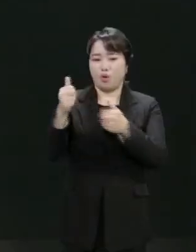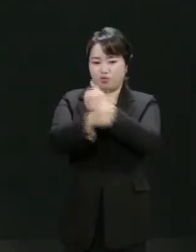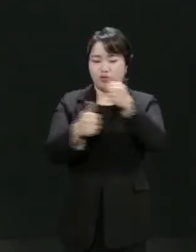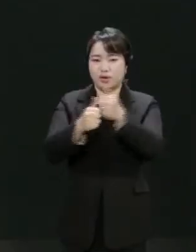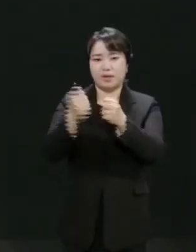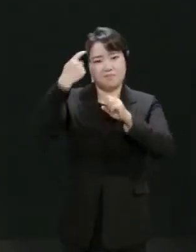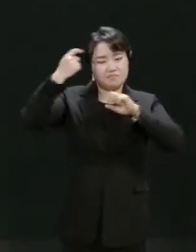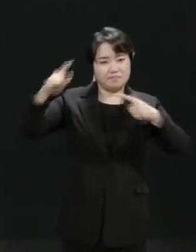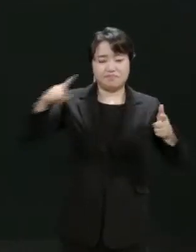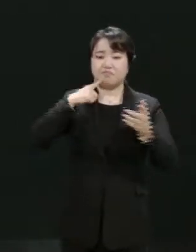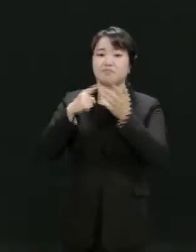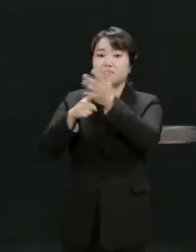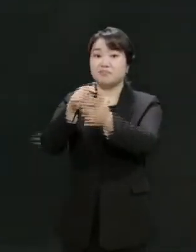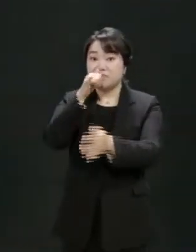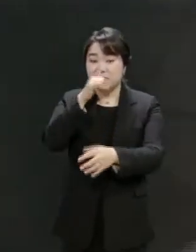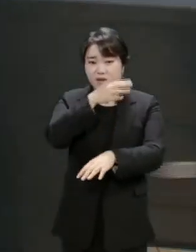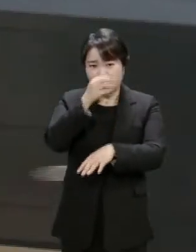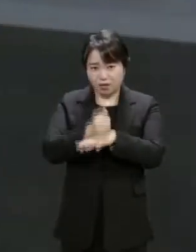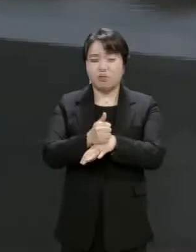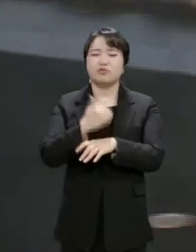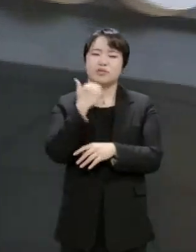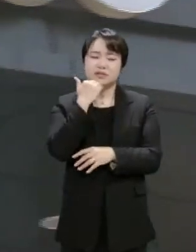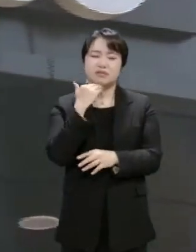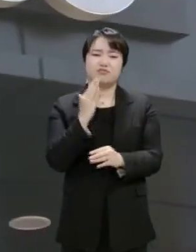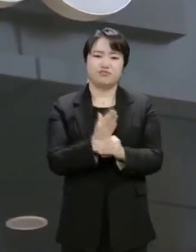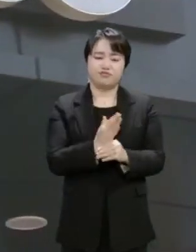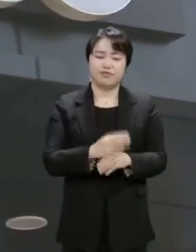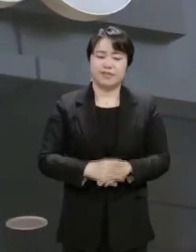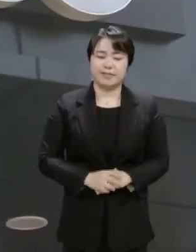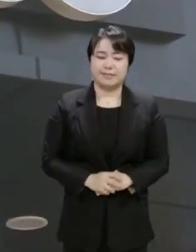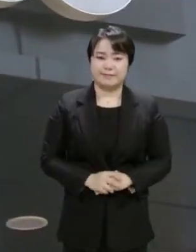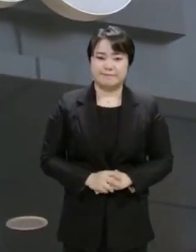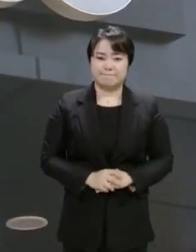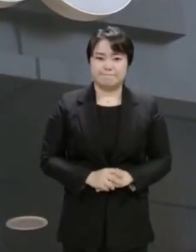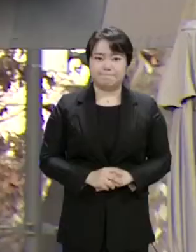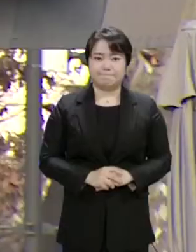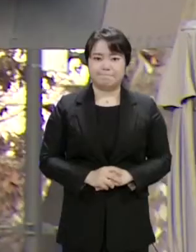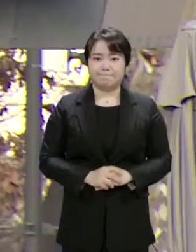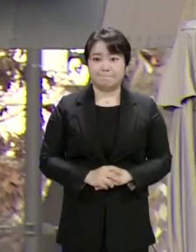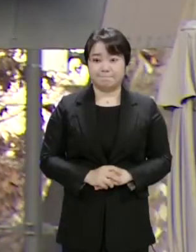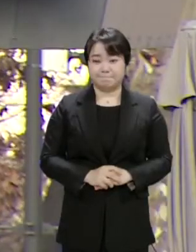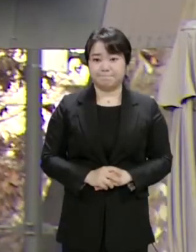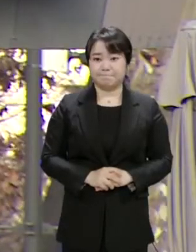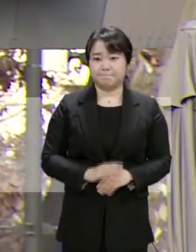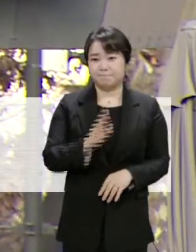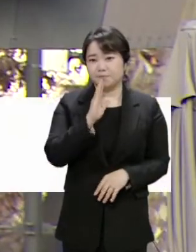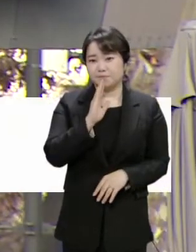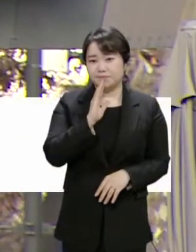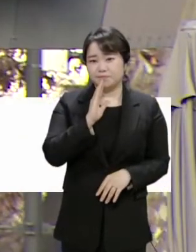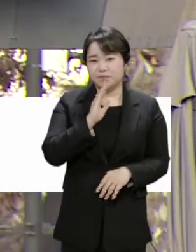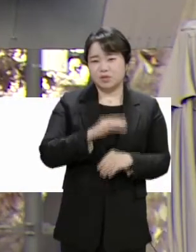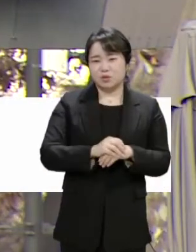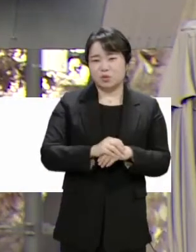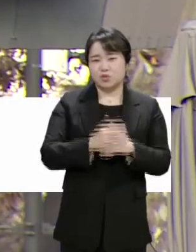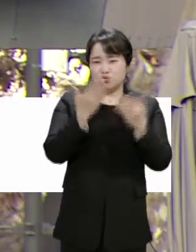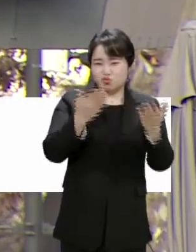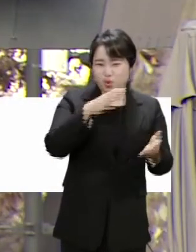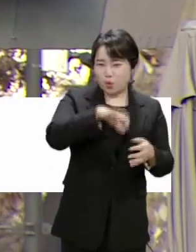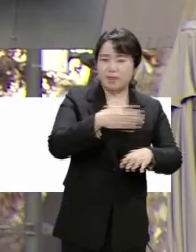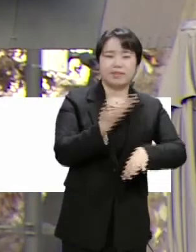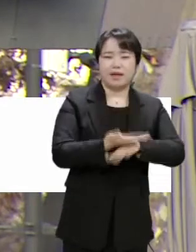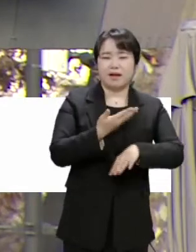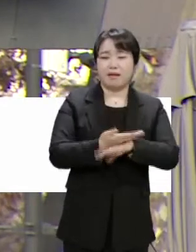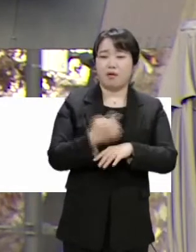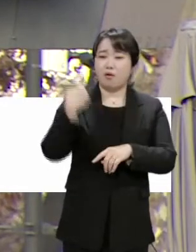이의 신청을 한 경우도 있어 결과를 기다려야 하는 상황이라고 전했습니다. 휴게 공간도 다르고 많이 빈들이